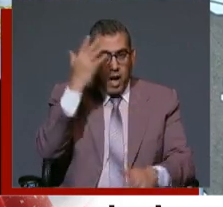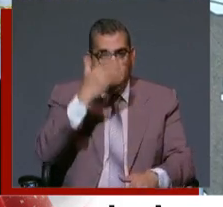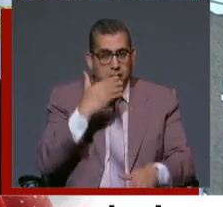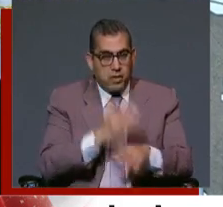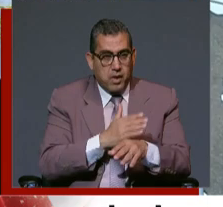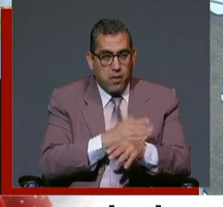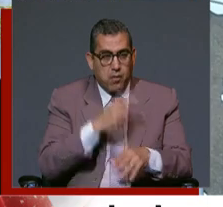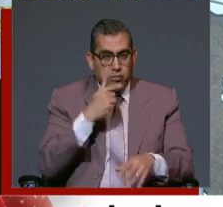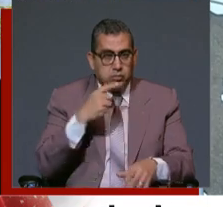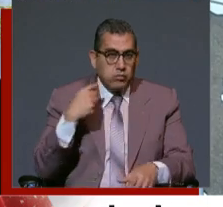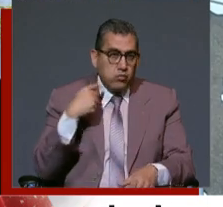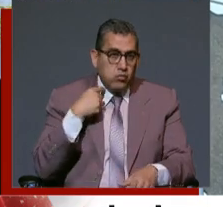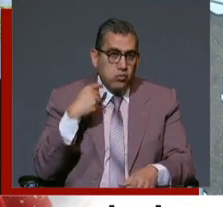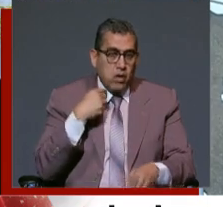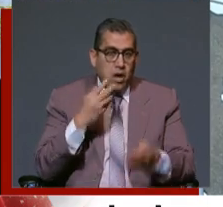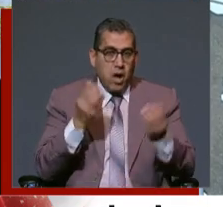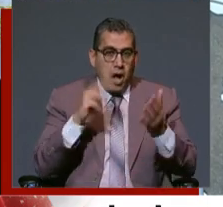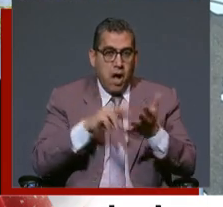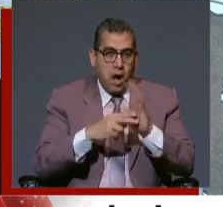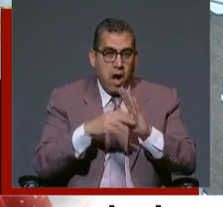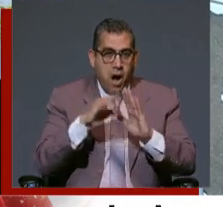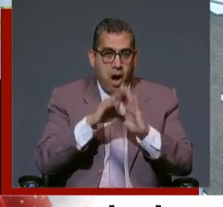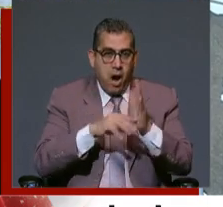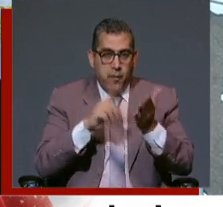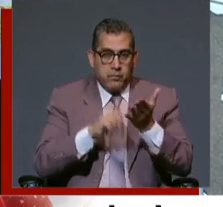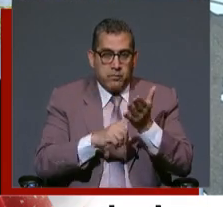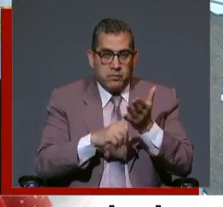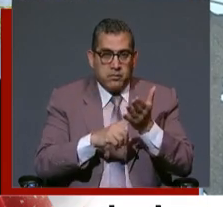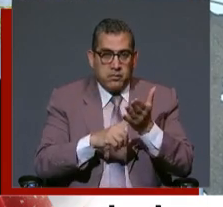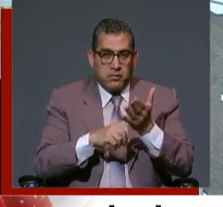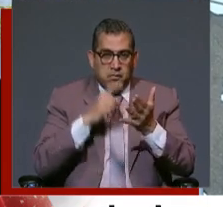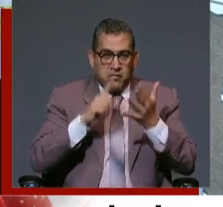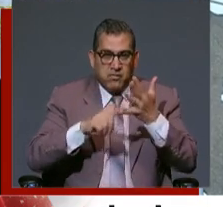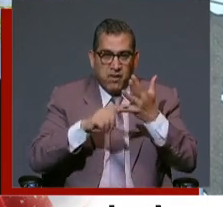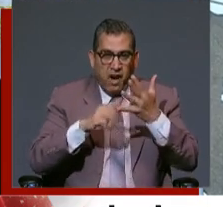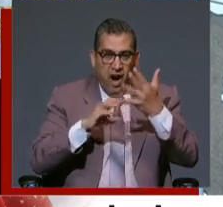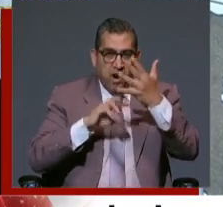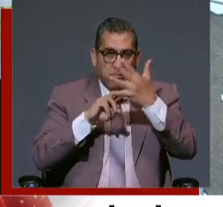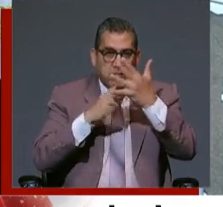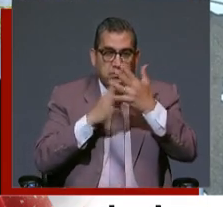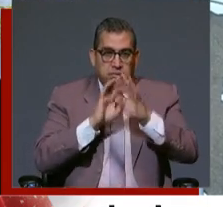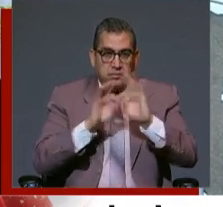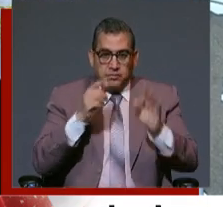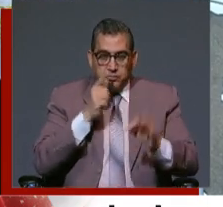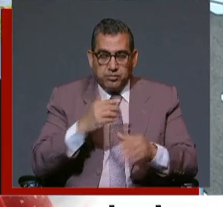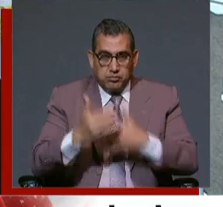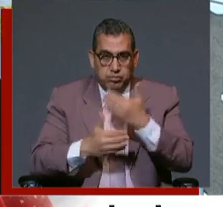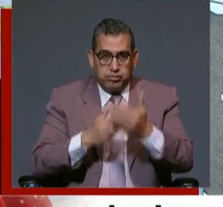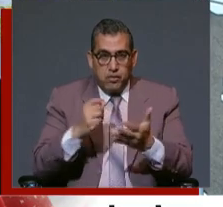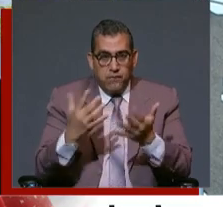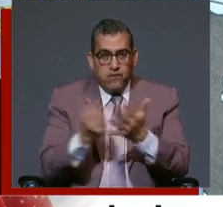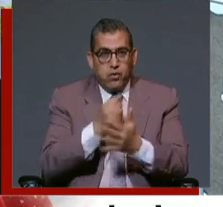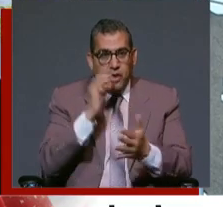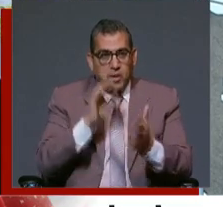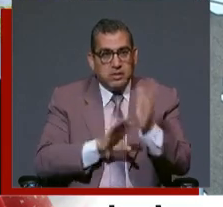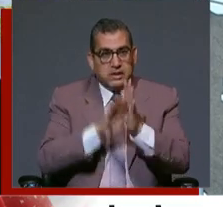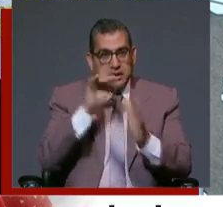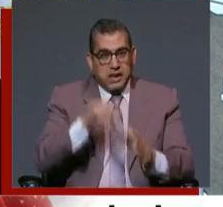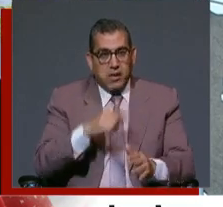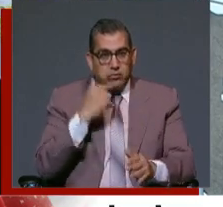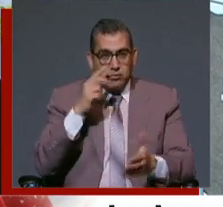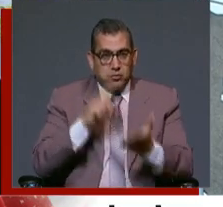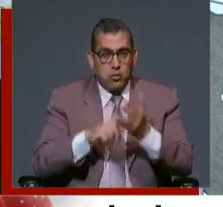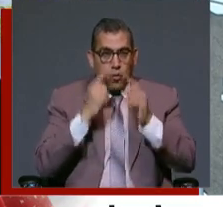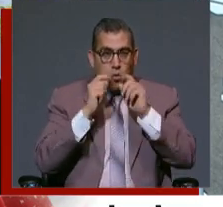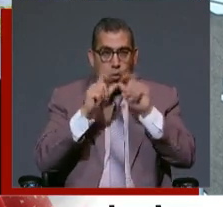ما تصنفها وكالات التصنيف في أسفل التصنيف، مما يثبت عظيمة المستثمرين الأجانب بشكل